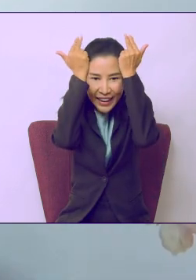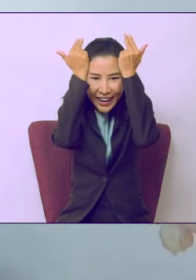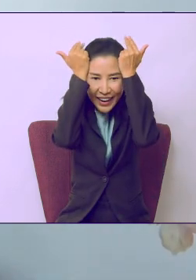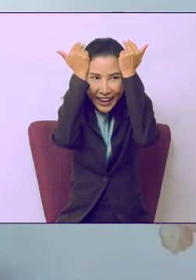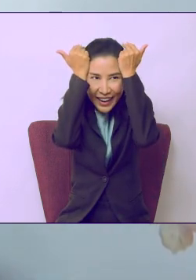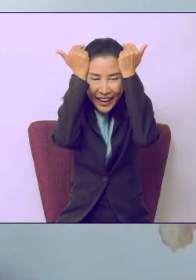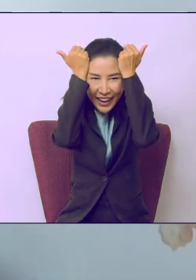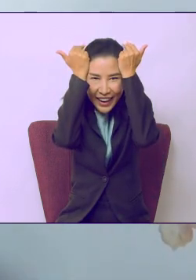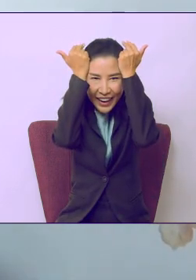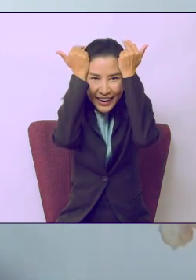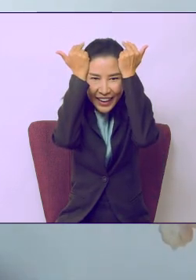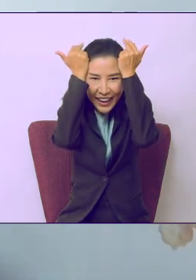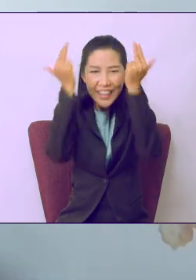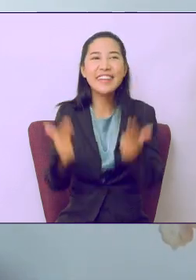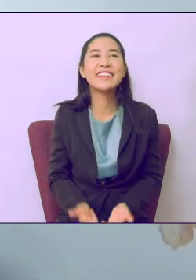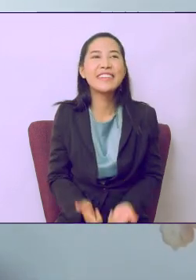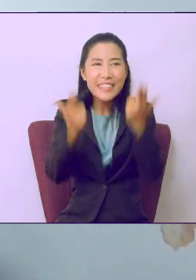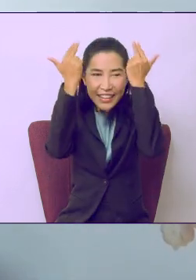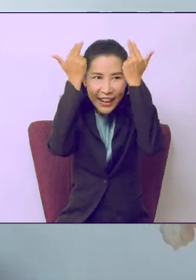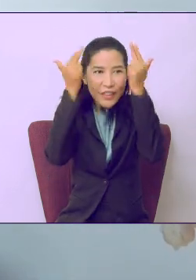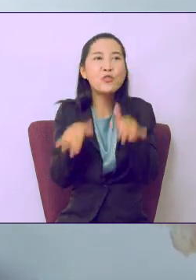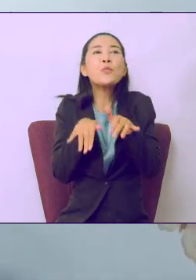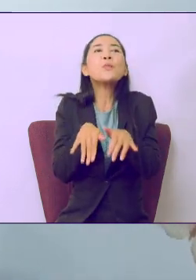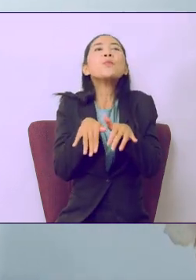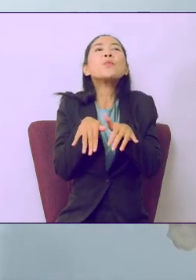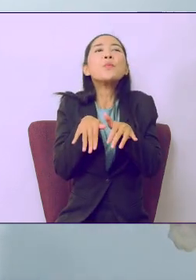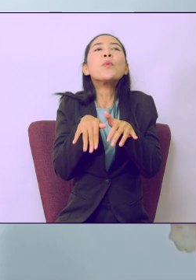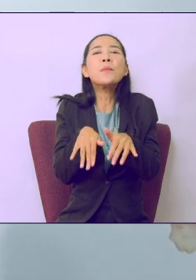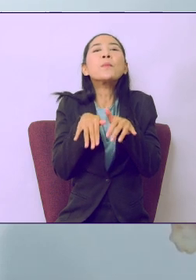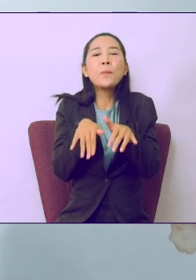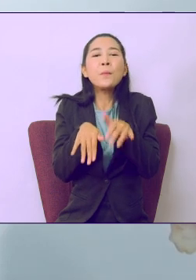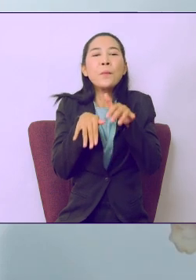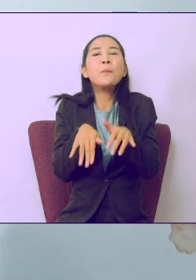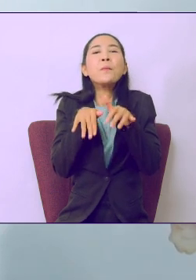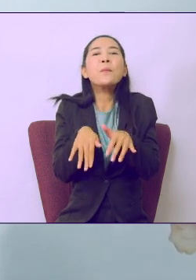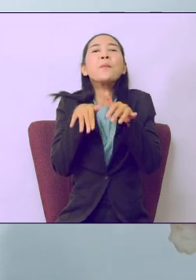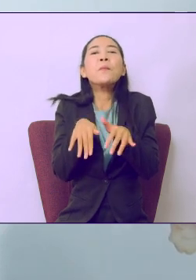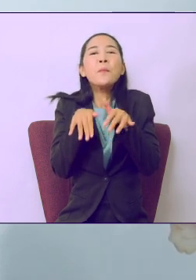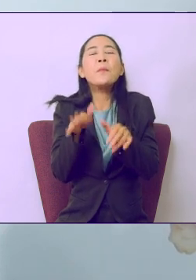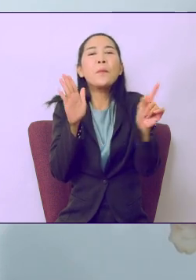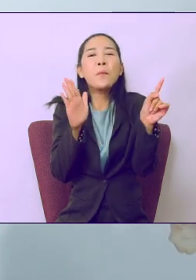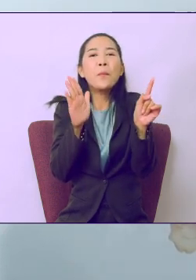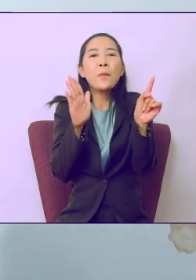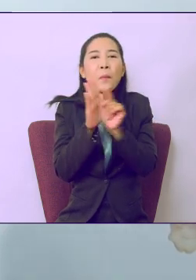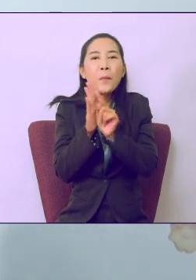3หายใจออก 3ครั้งนะ1